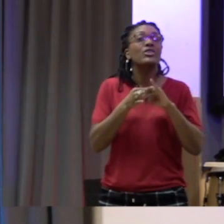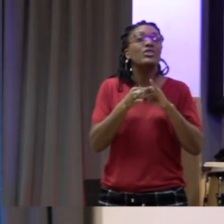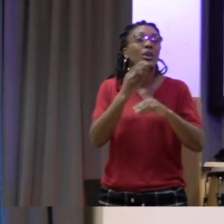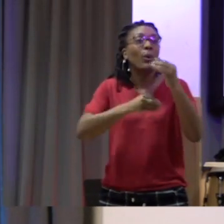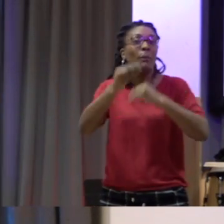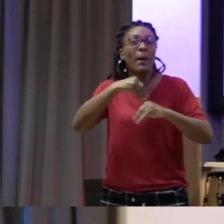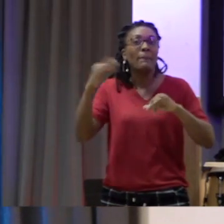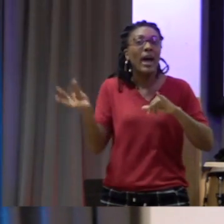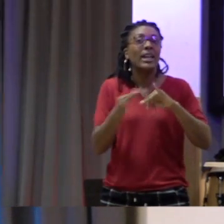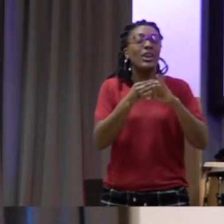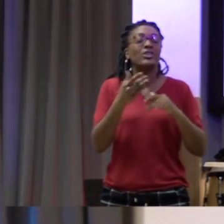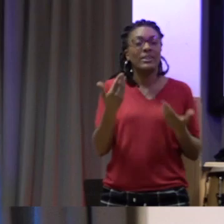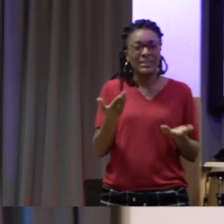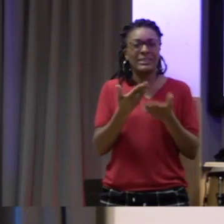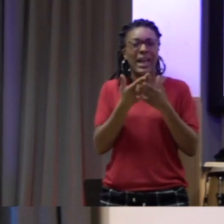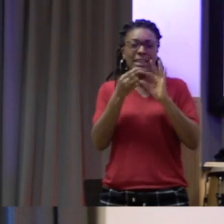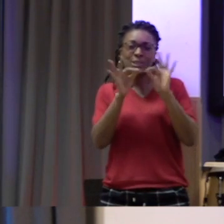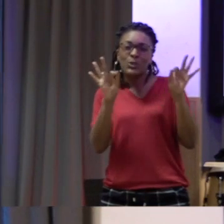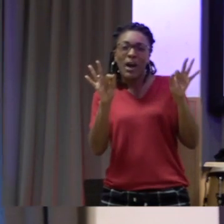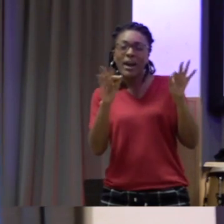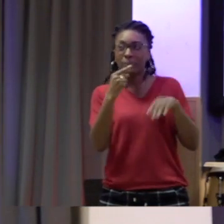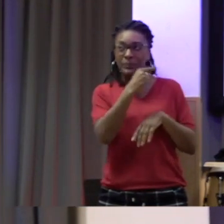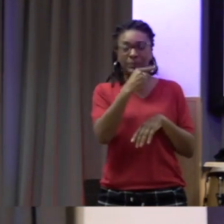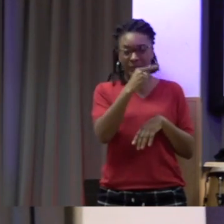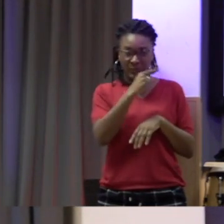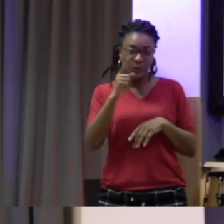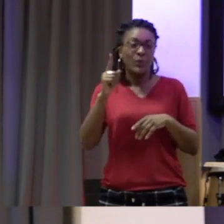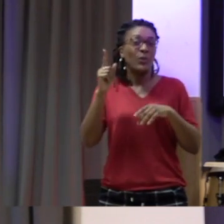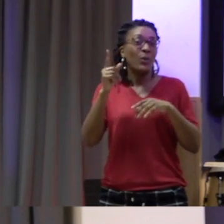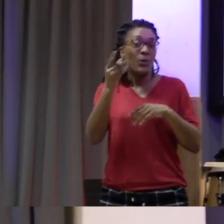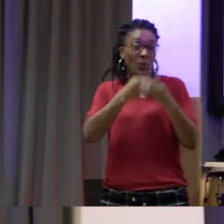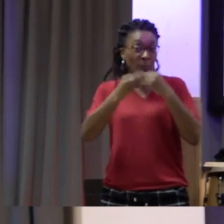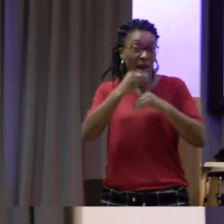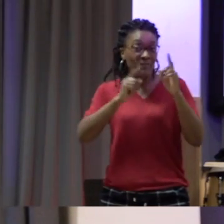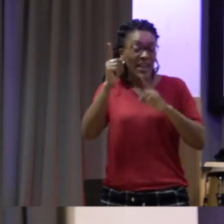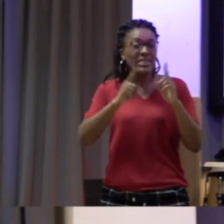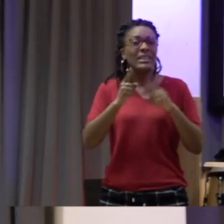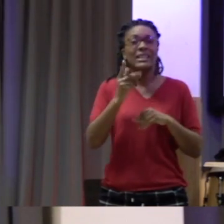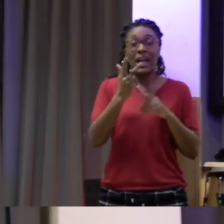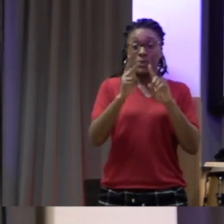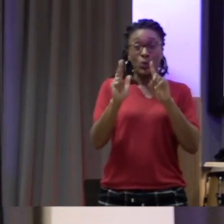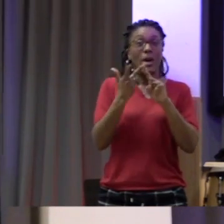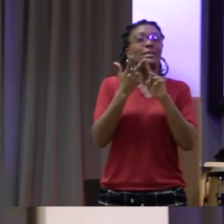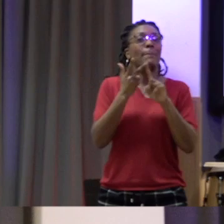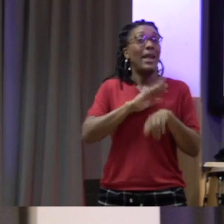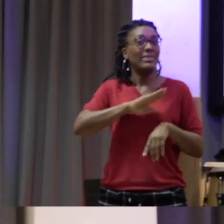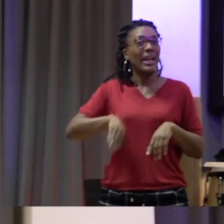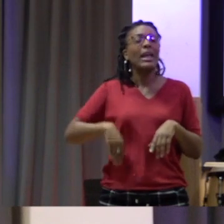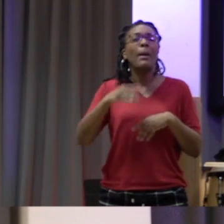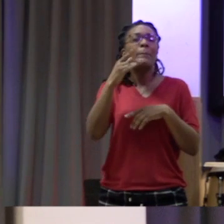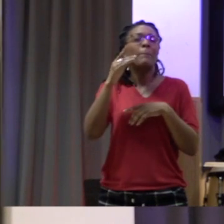La parabole du festin des noces fait partie de la troisième et la dernière d'une série de 3